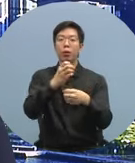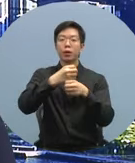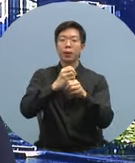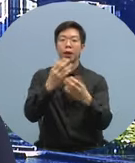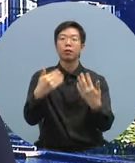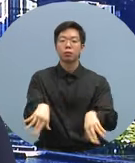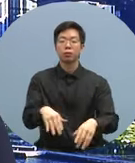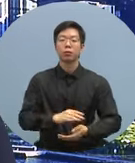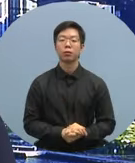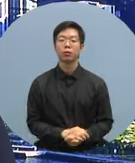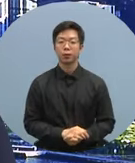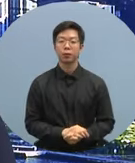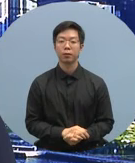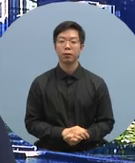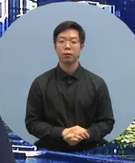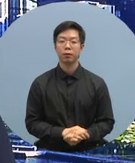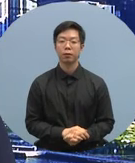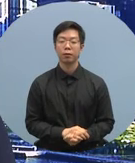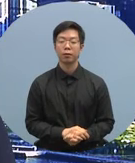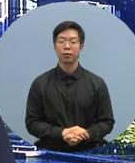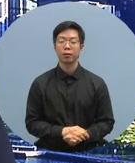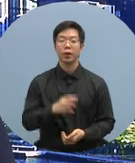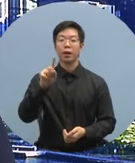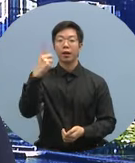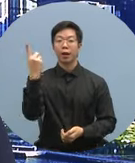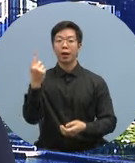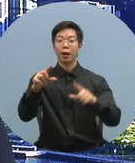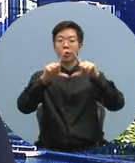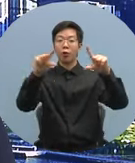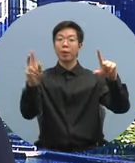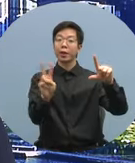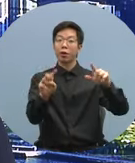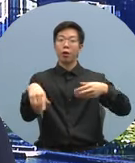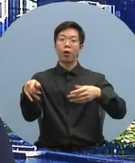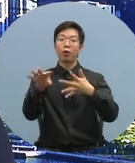咁同埋其他同層嘅住嘅其他嘅住客啦，咁